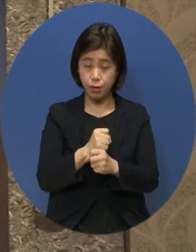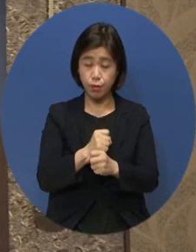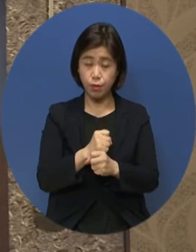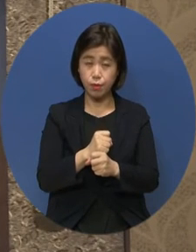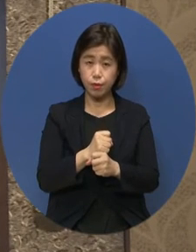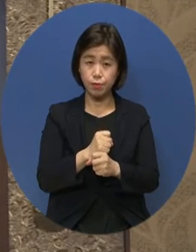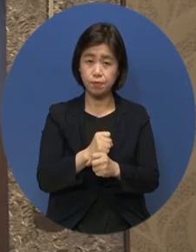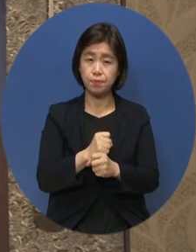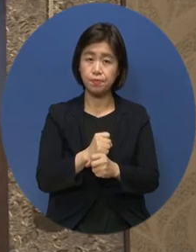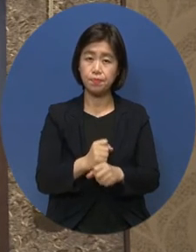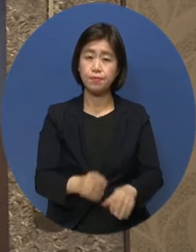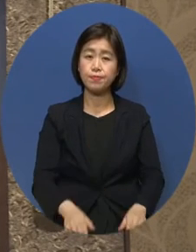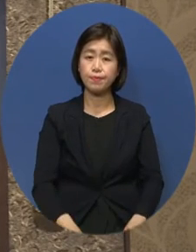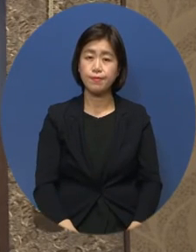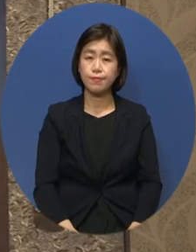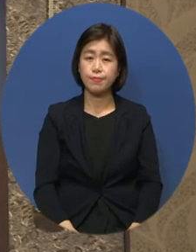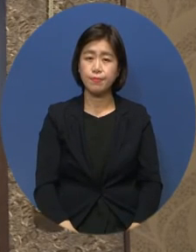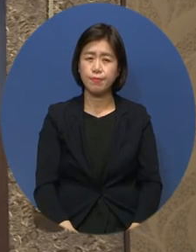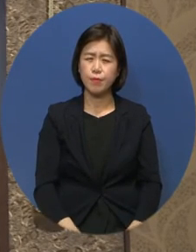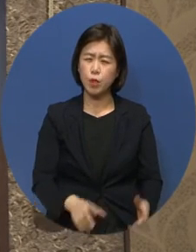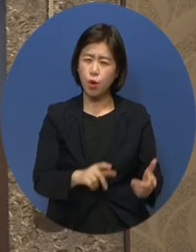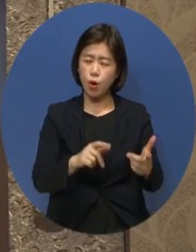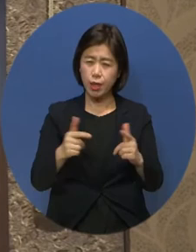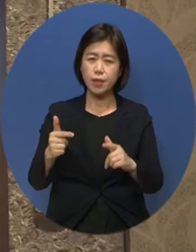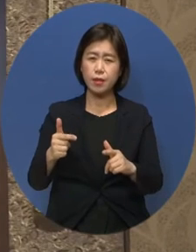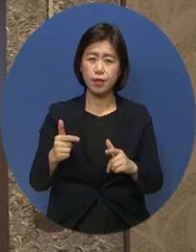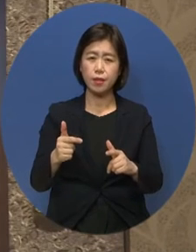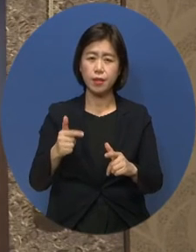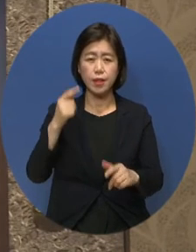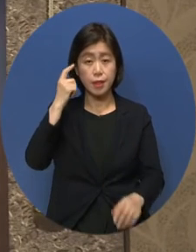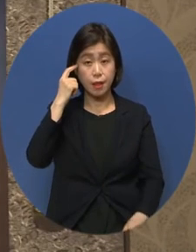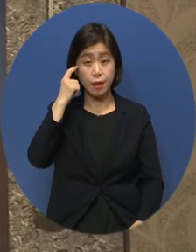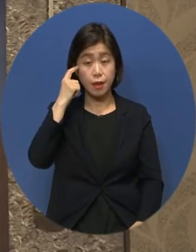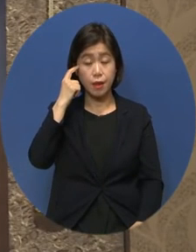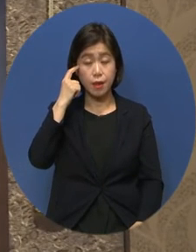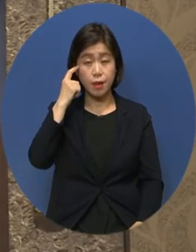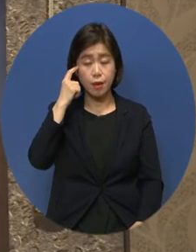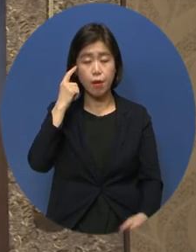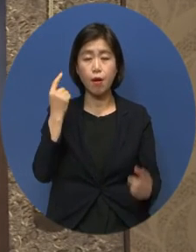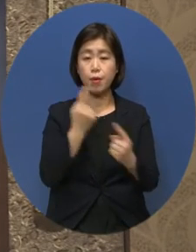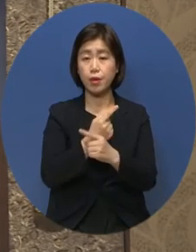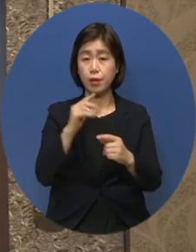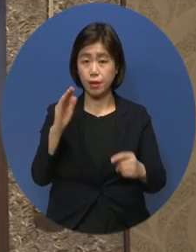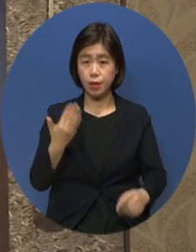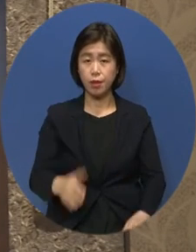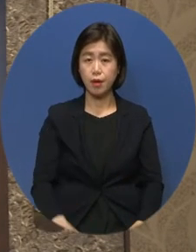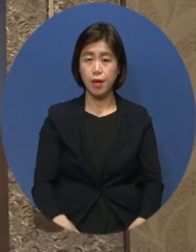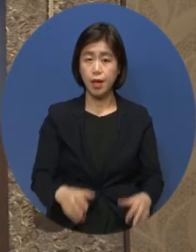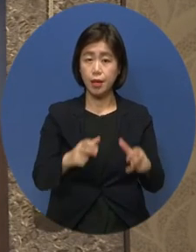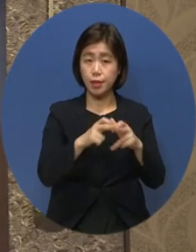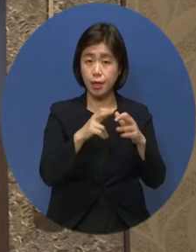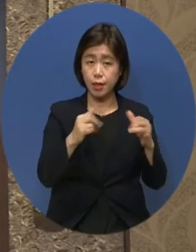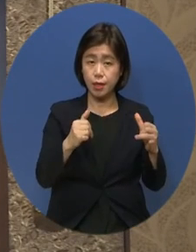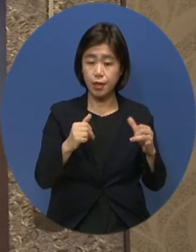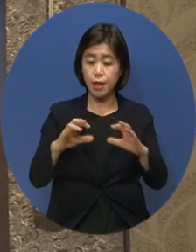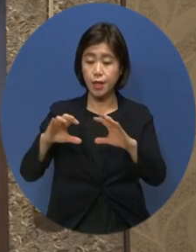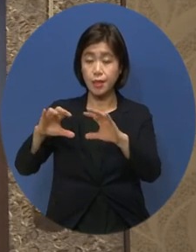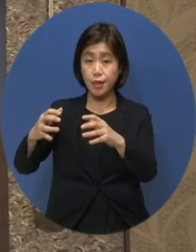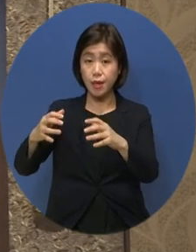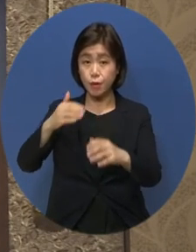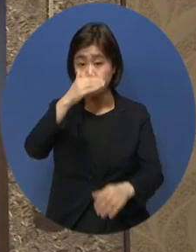장애인 화장실을 좀 만든다든지 이런 것들을 장애인 세상 나들 하면서 장애인식